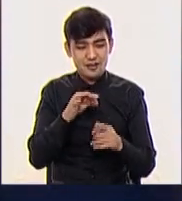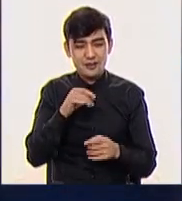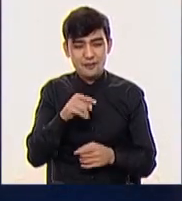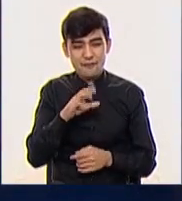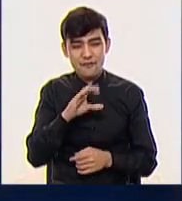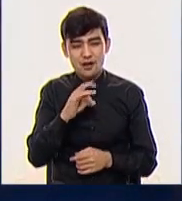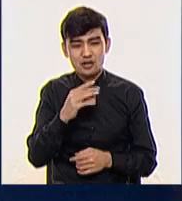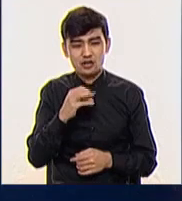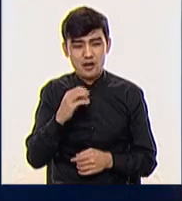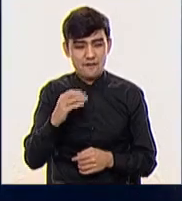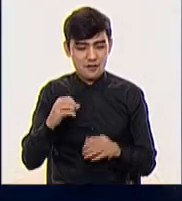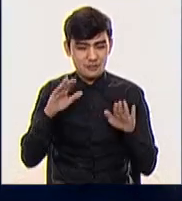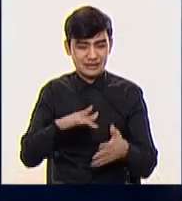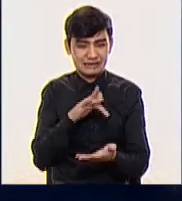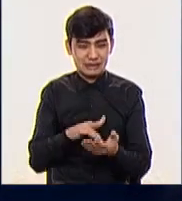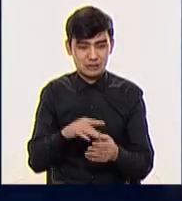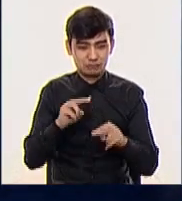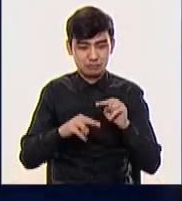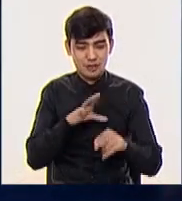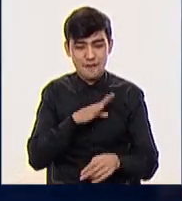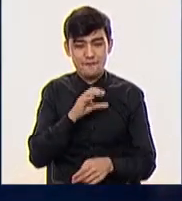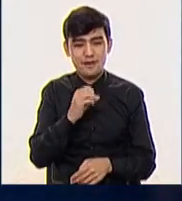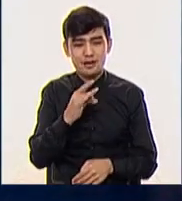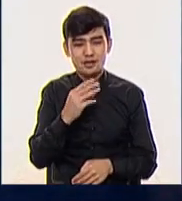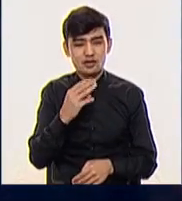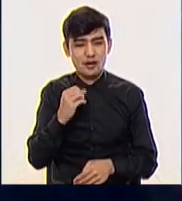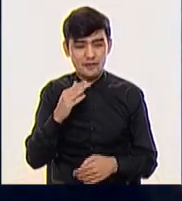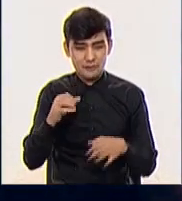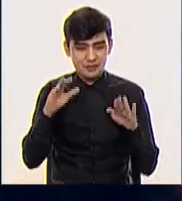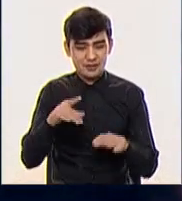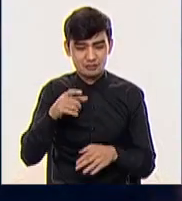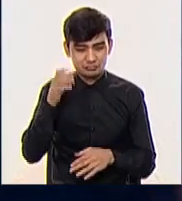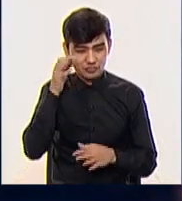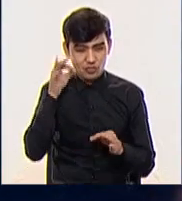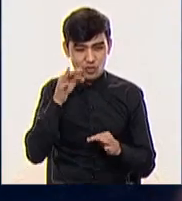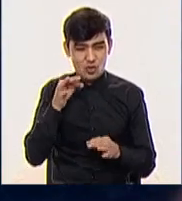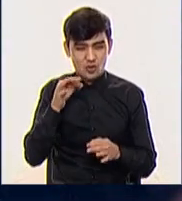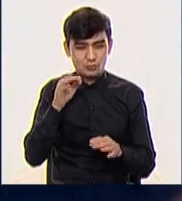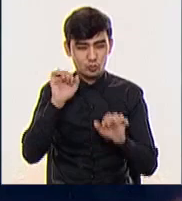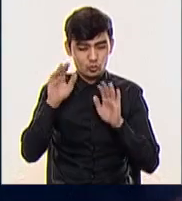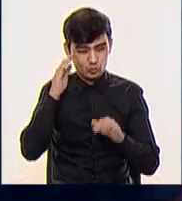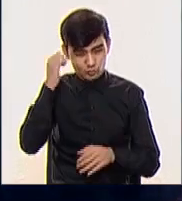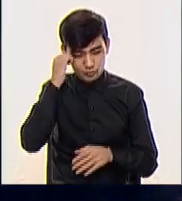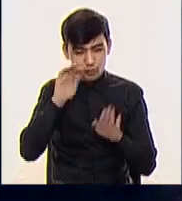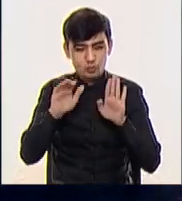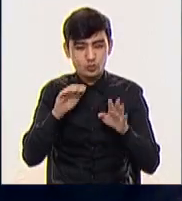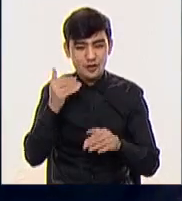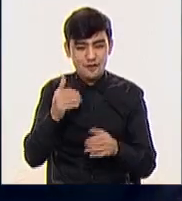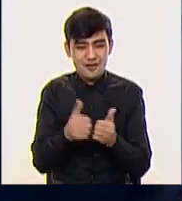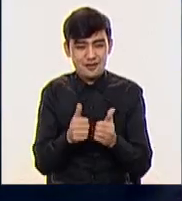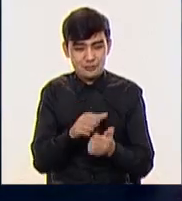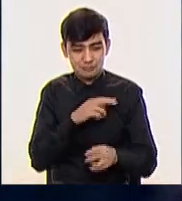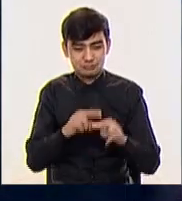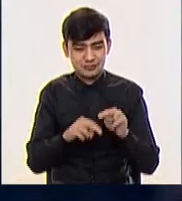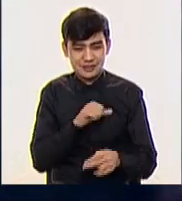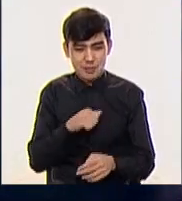дәл орталығында орналасқан. Варса мұнарасы Варшавадағы мәдениет және ғылым сарайының маңында тұр. Ал бұл сарай осыған дейін Польшадағы